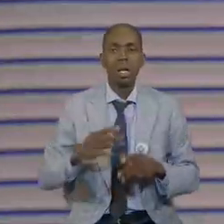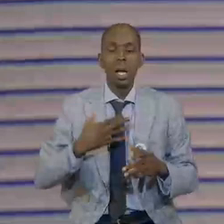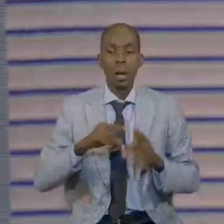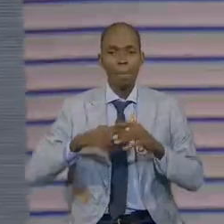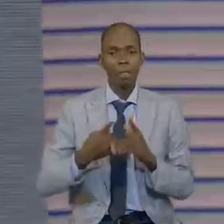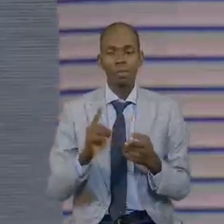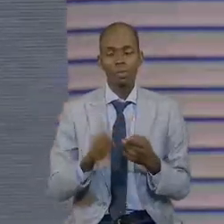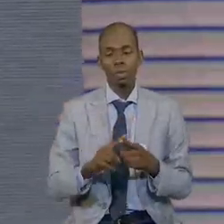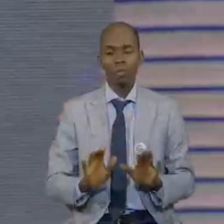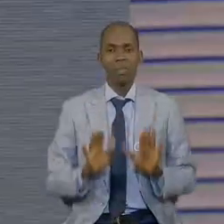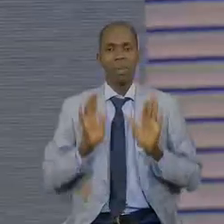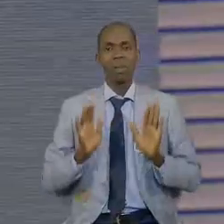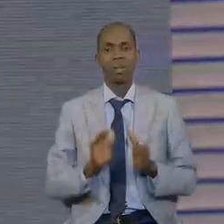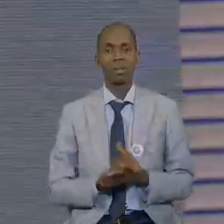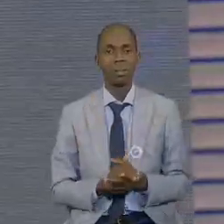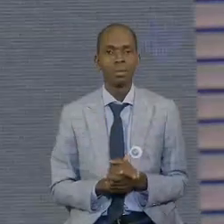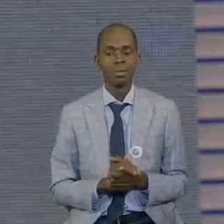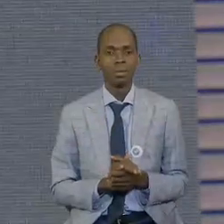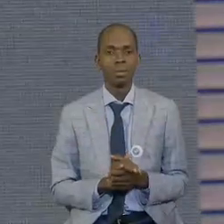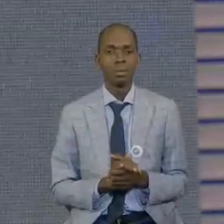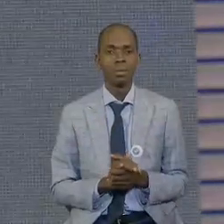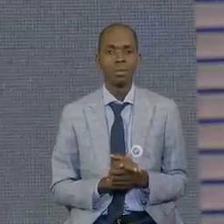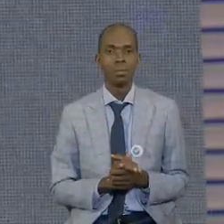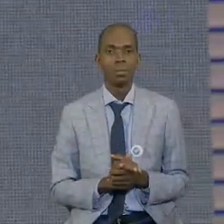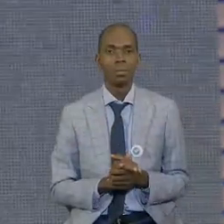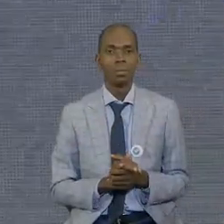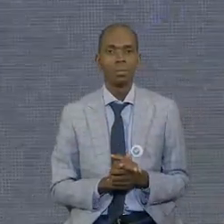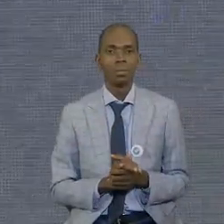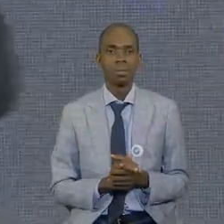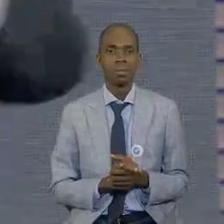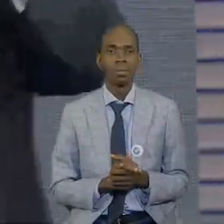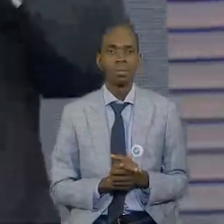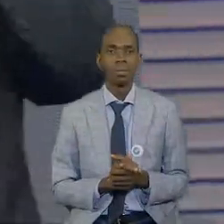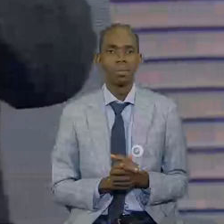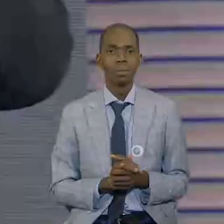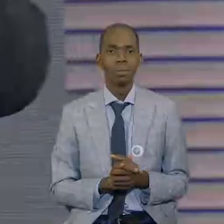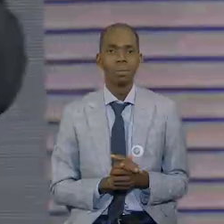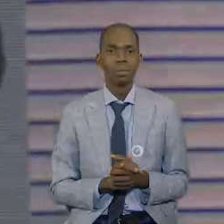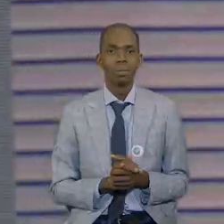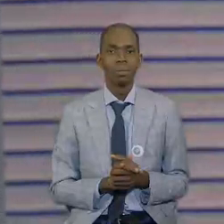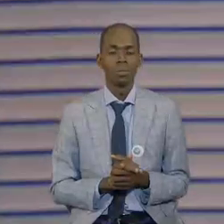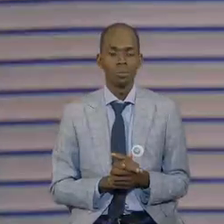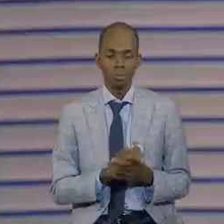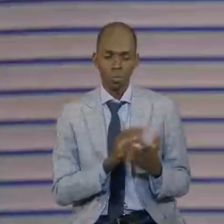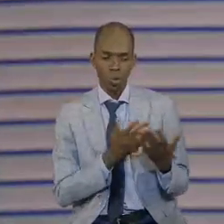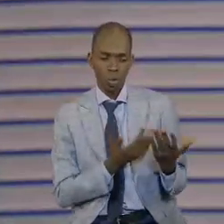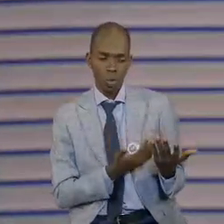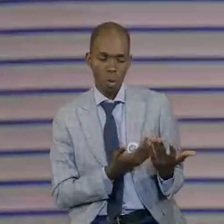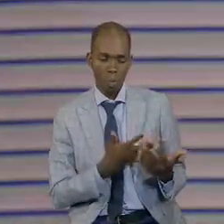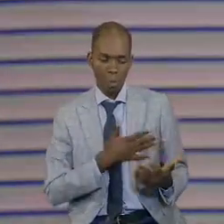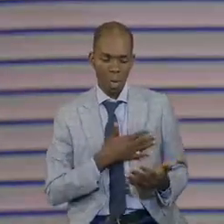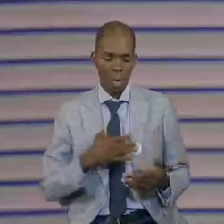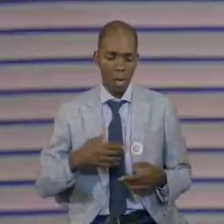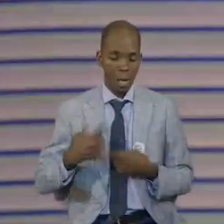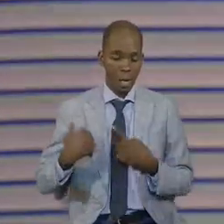fois qu'un problème surgit comme par le passé, le cœur va maintenant réagir pas à palpiter. Hold on there, my heart, that